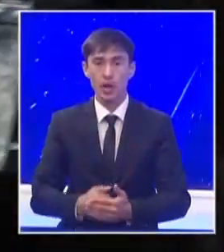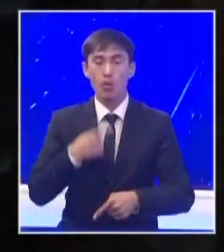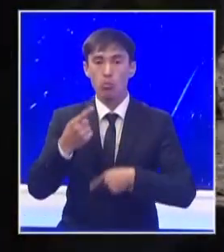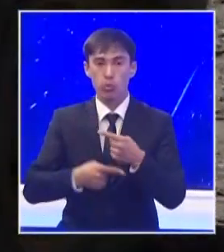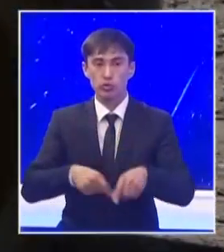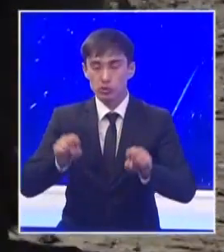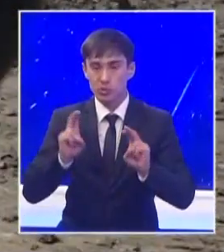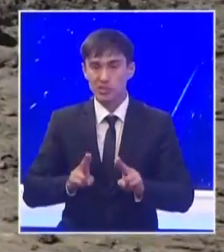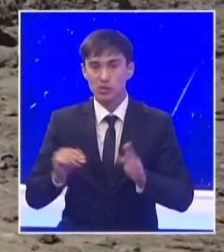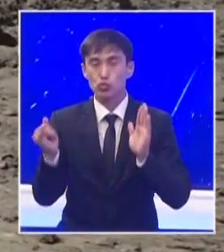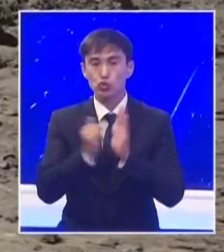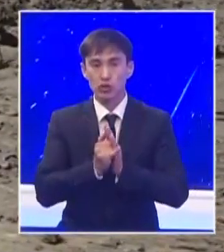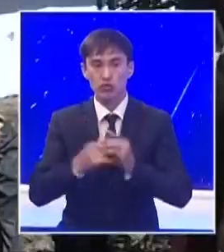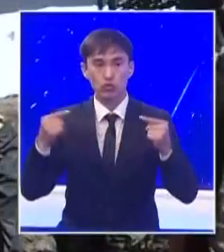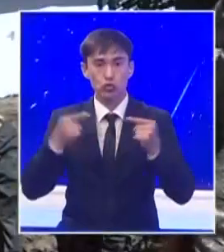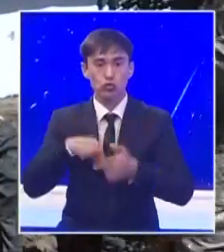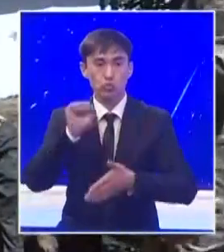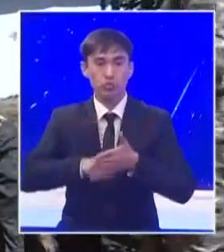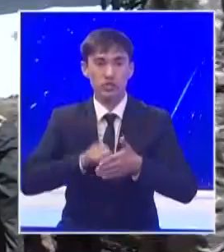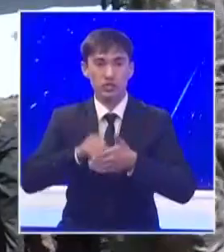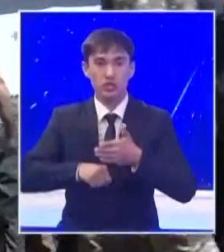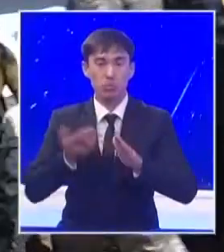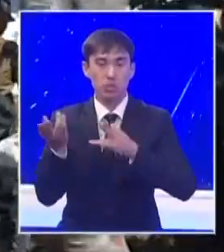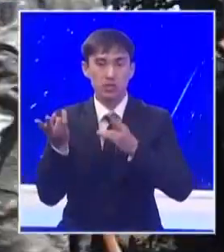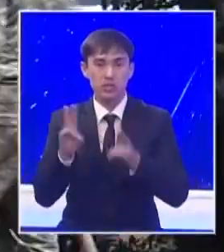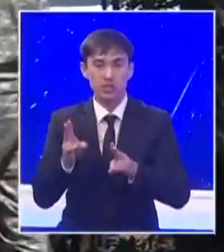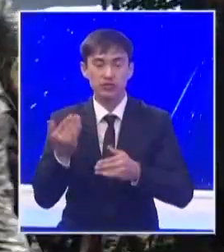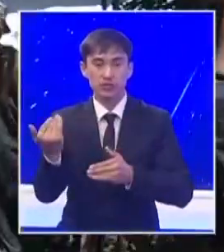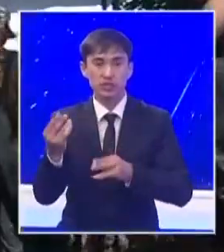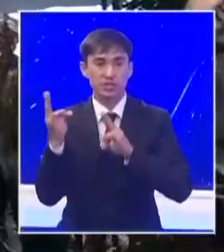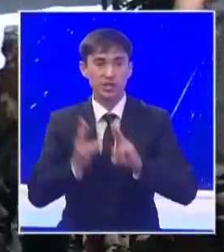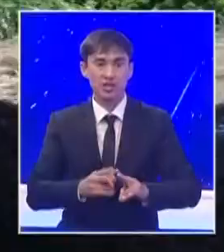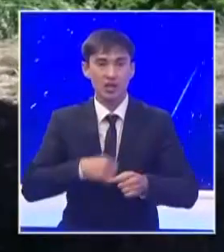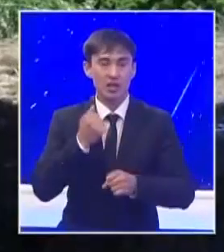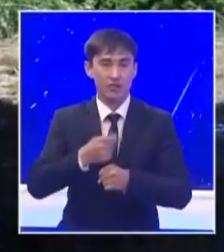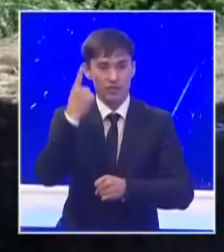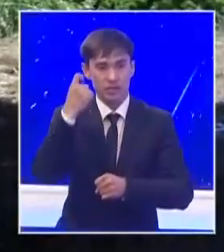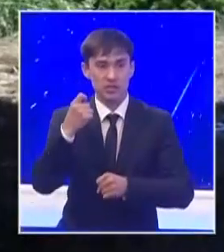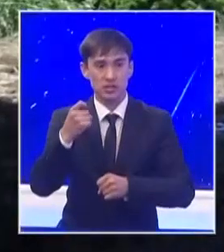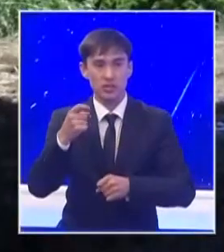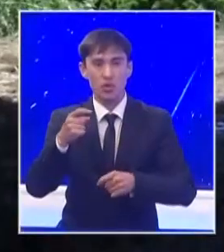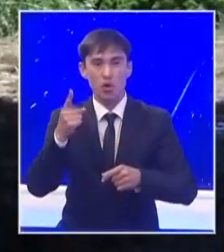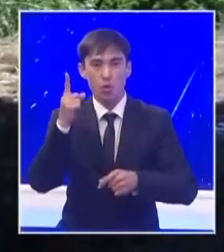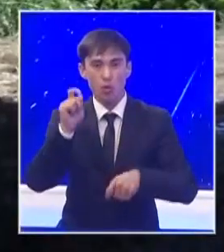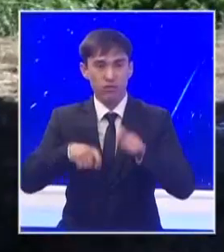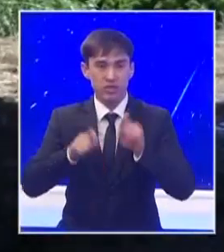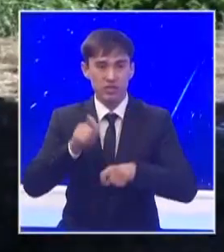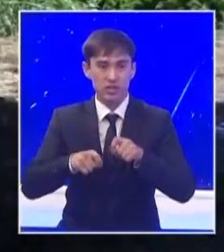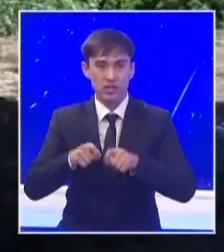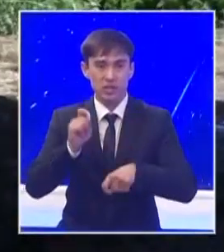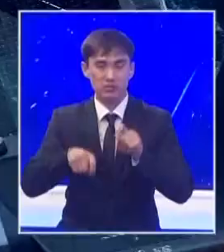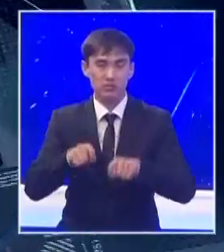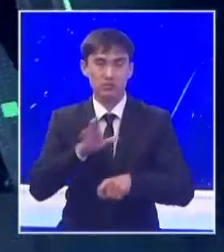после специалисты установят точную причину произошедшей трагедии. Главная версия по-прежнему – переувлажнение почвы